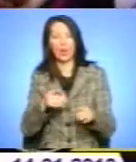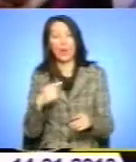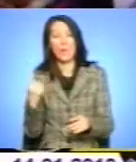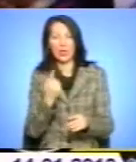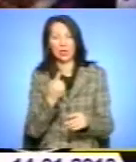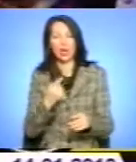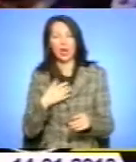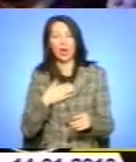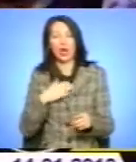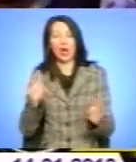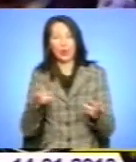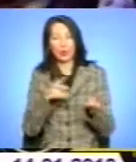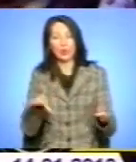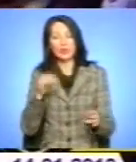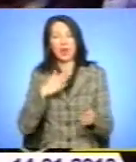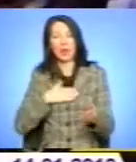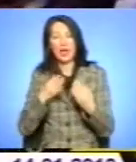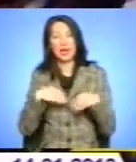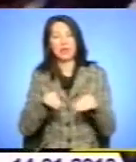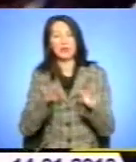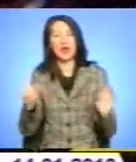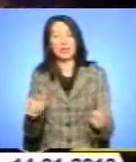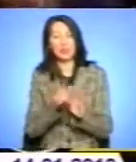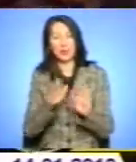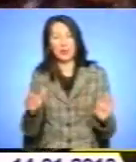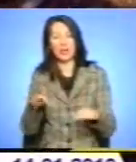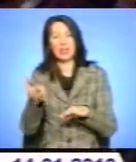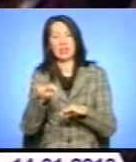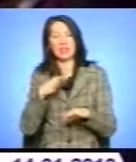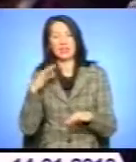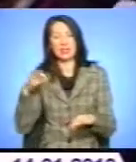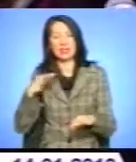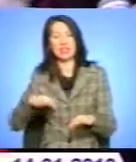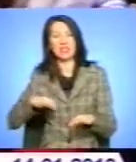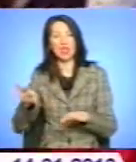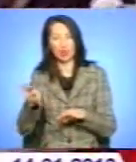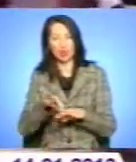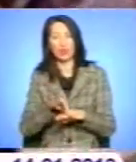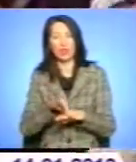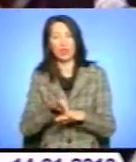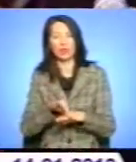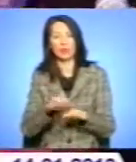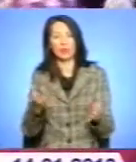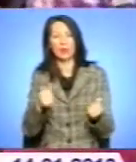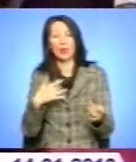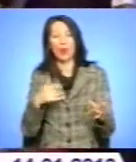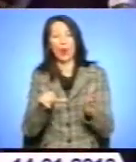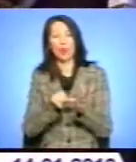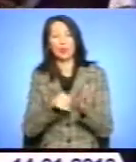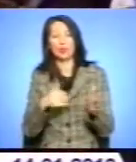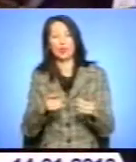ми завжди співаємо, син, чоловік, приймаємо участь, тому що вертеп, цього року знову організували